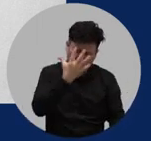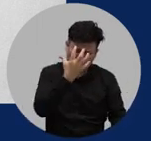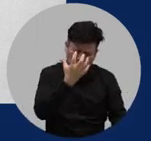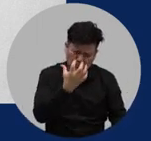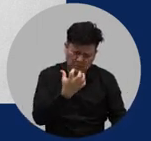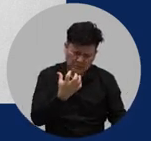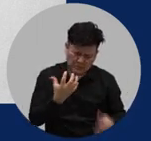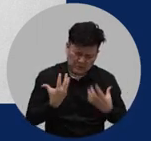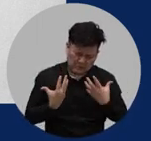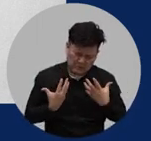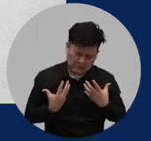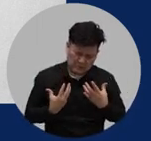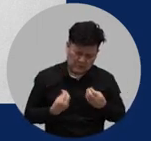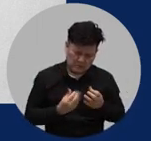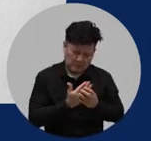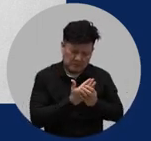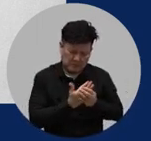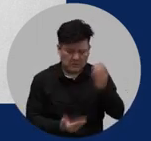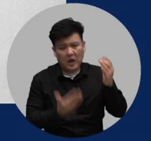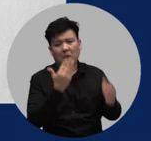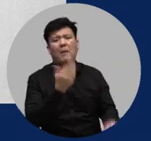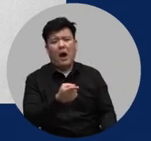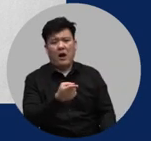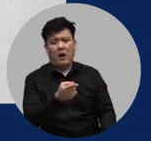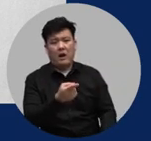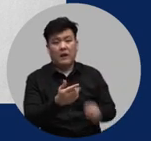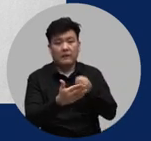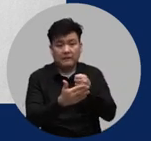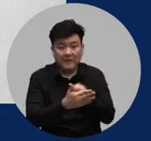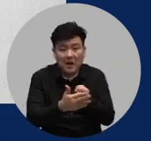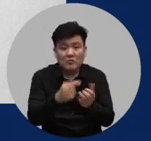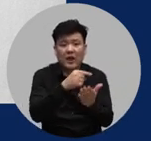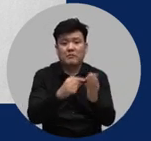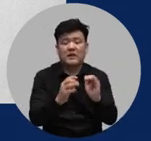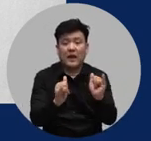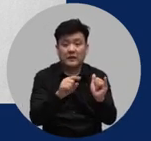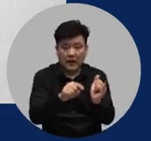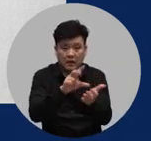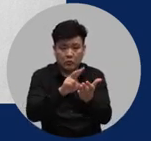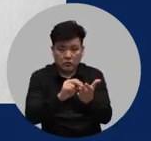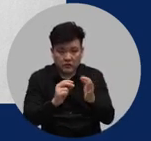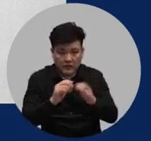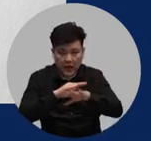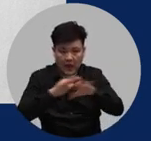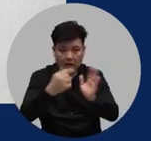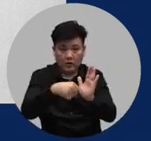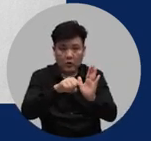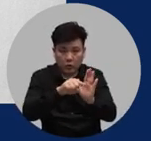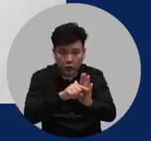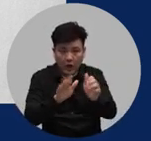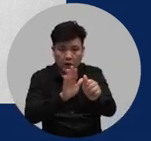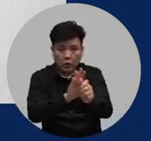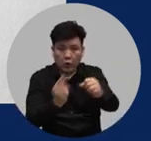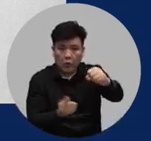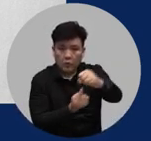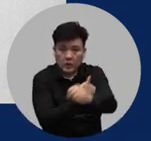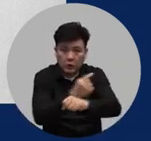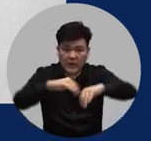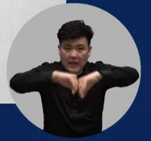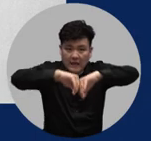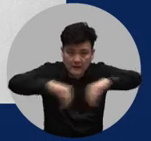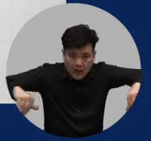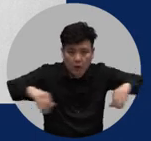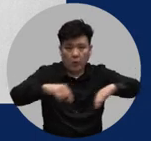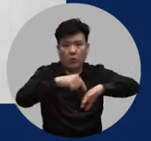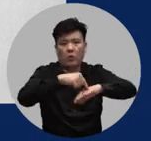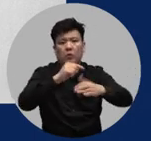우울하고 무력하며 불안할 수 있습니다. 따라서 피해자들에게는 문제 해결을 위한 도움 이외에 별도의 심리치유